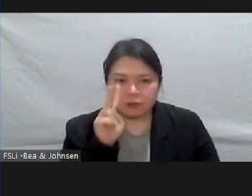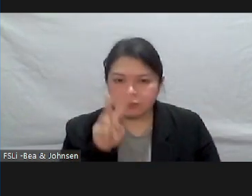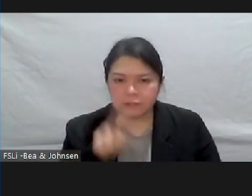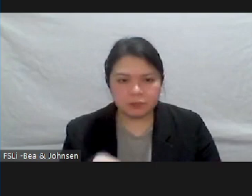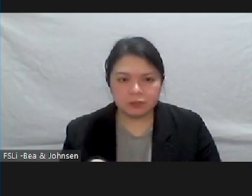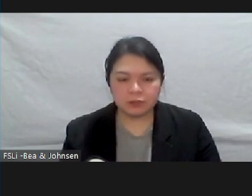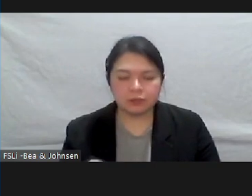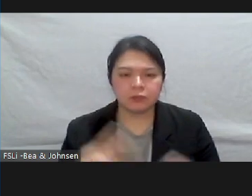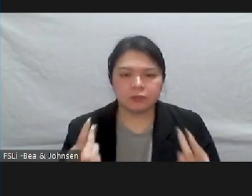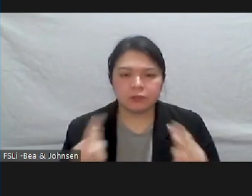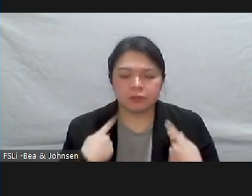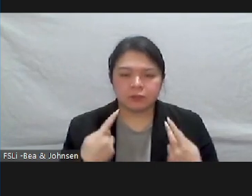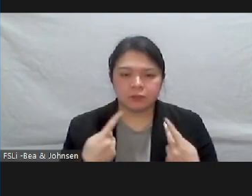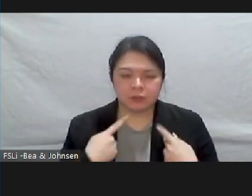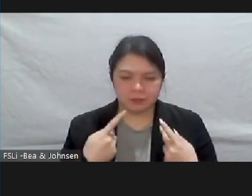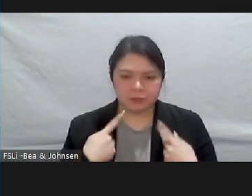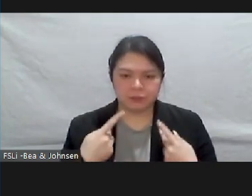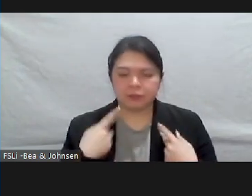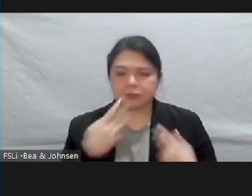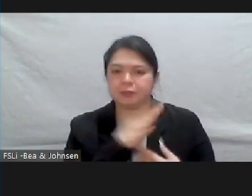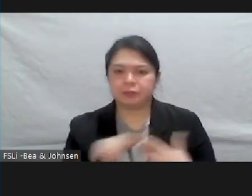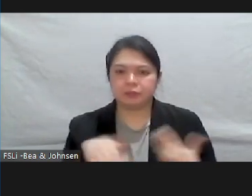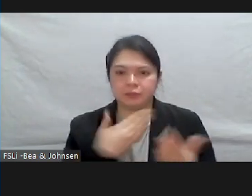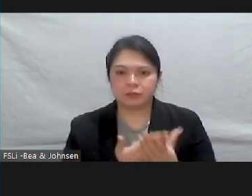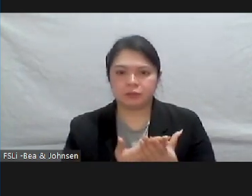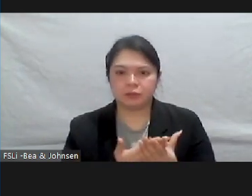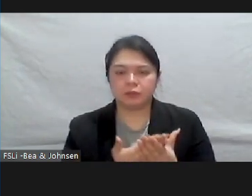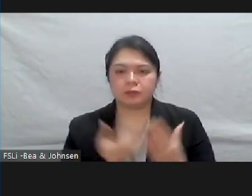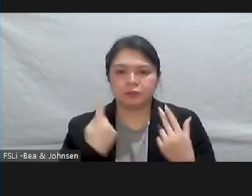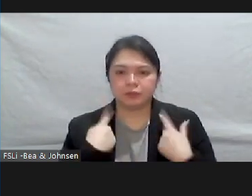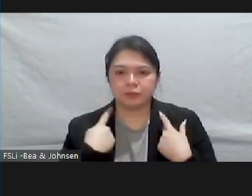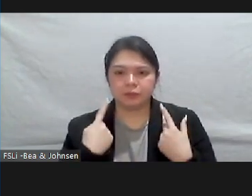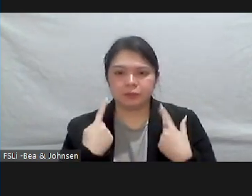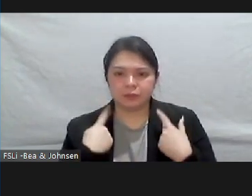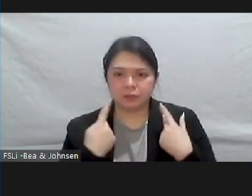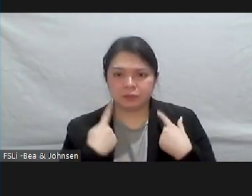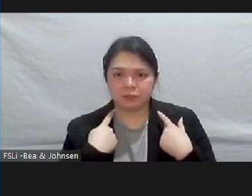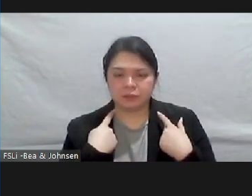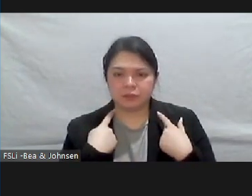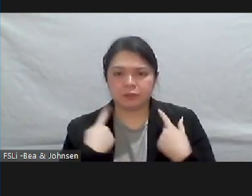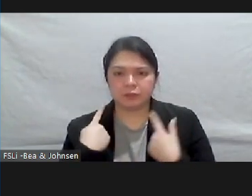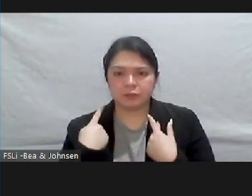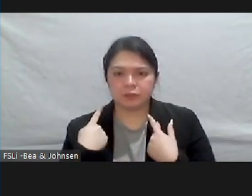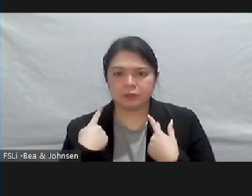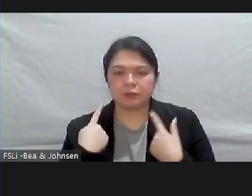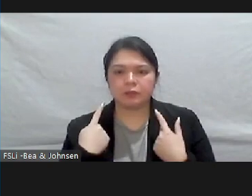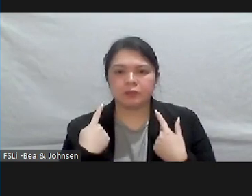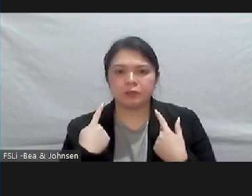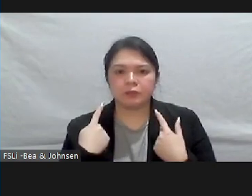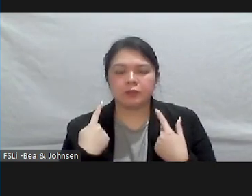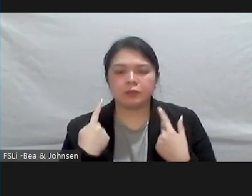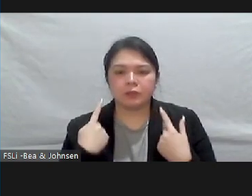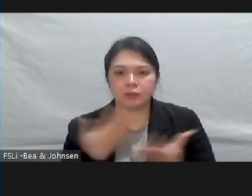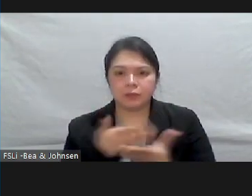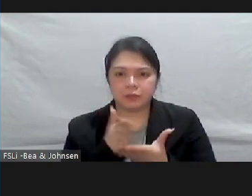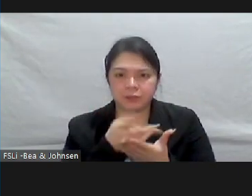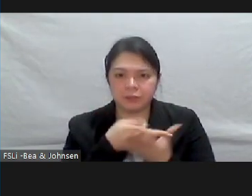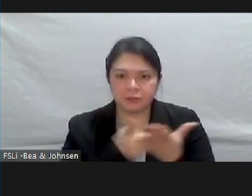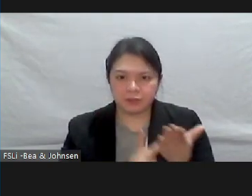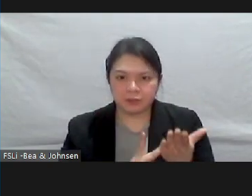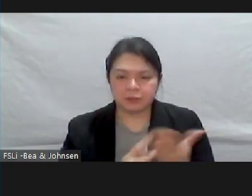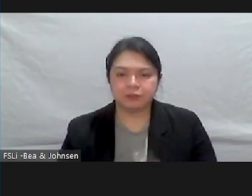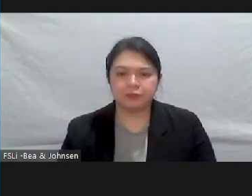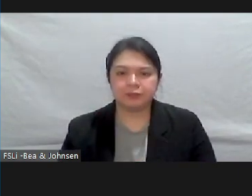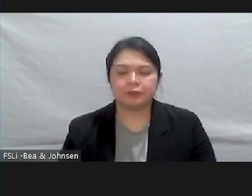yung lahat, no, ng mga nais mag bahagi.